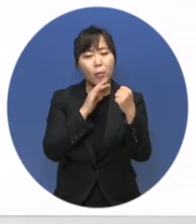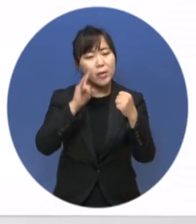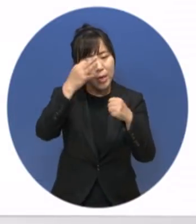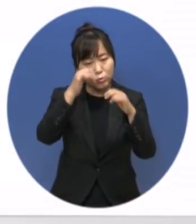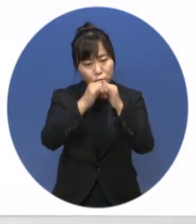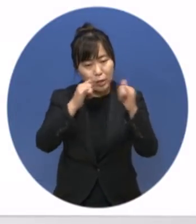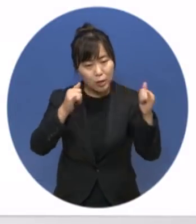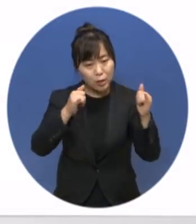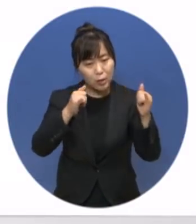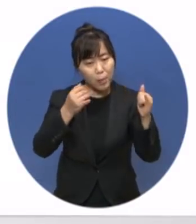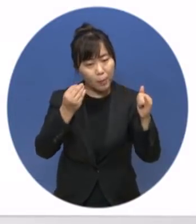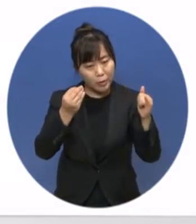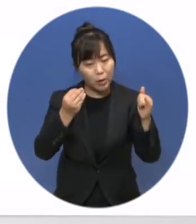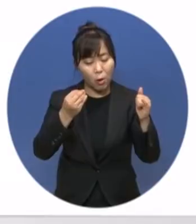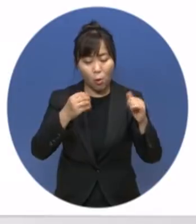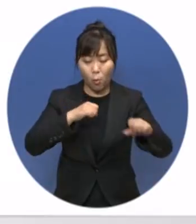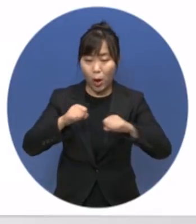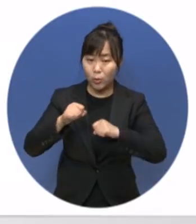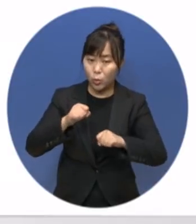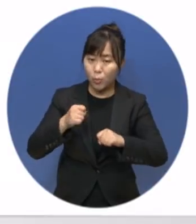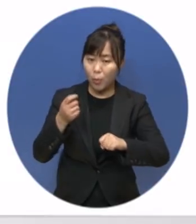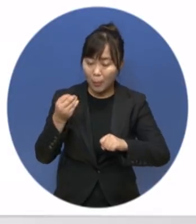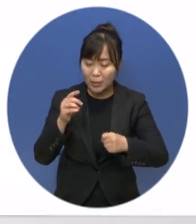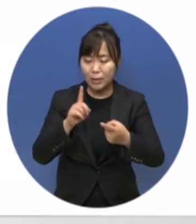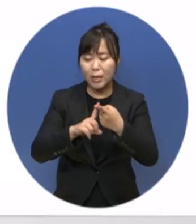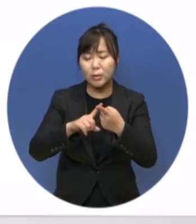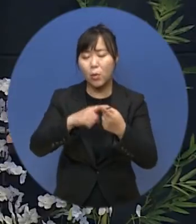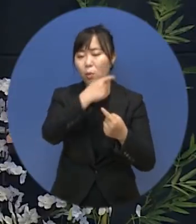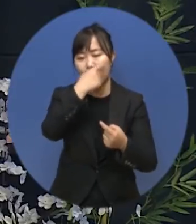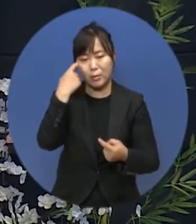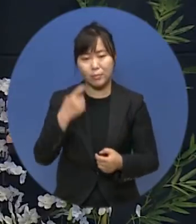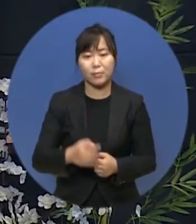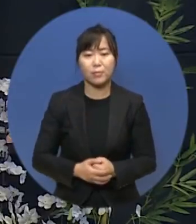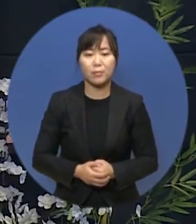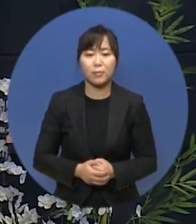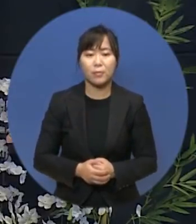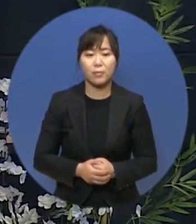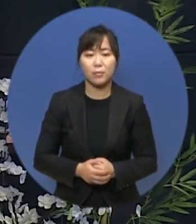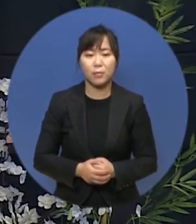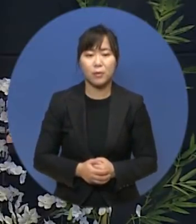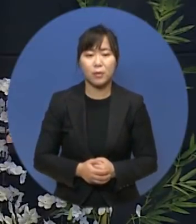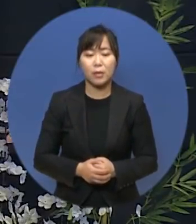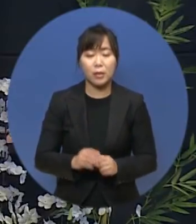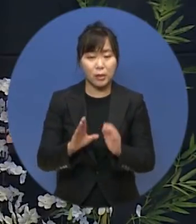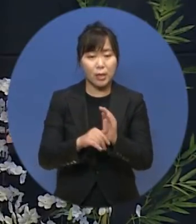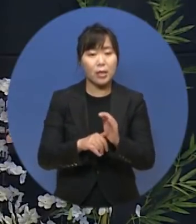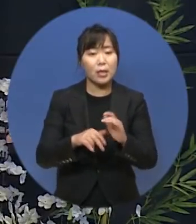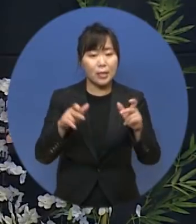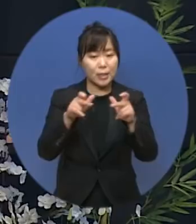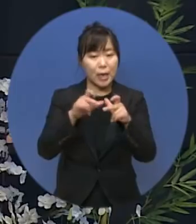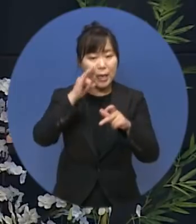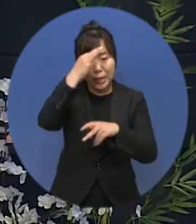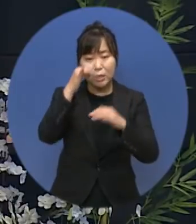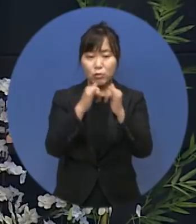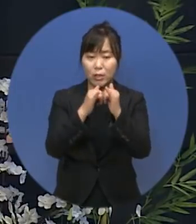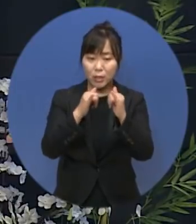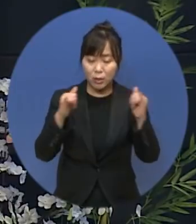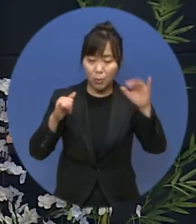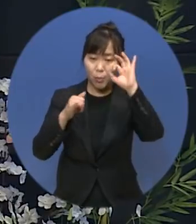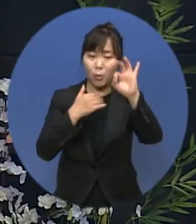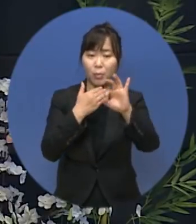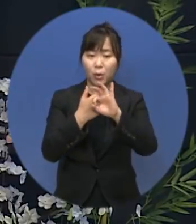예술이 있는지, 장애 예술 활동을 하고 있는지 찾아봤습니다. 여기서 봤더니 예술 활동가들이